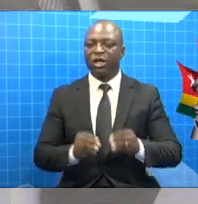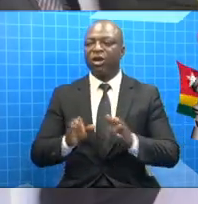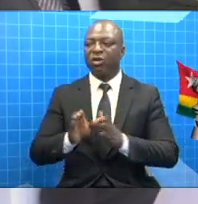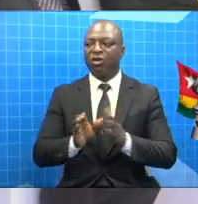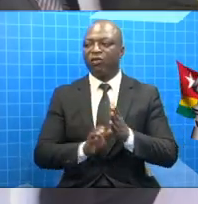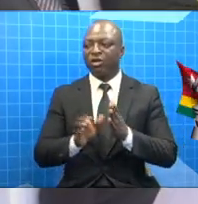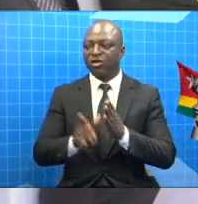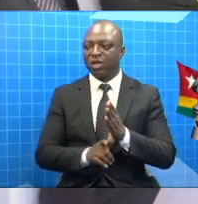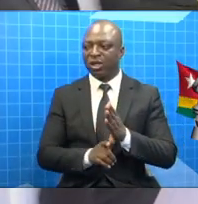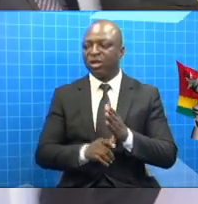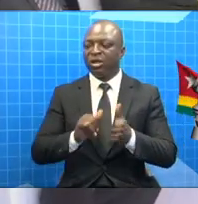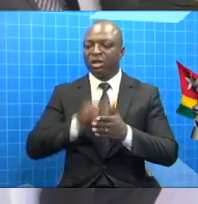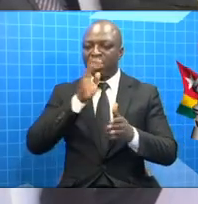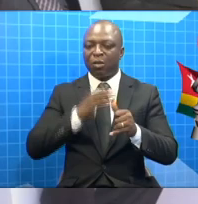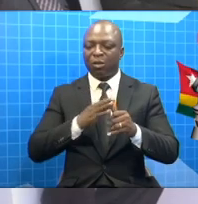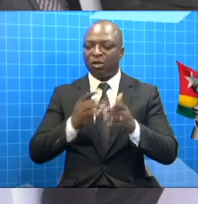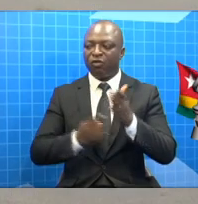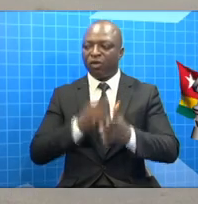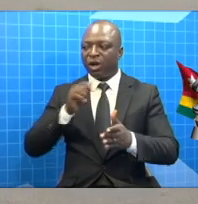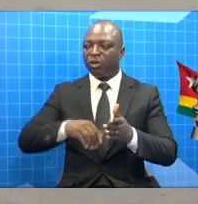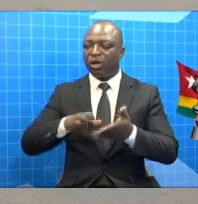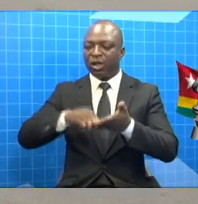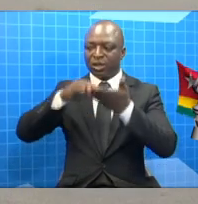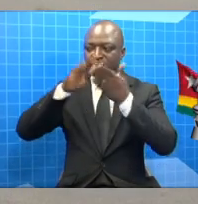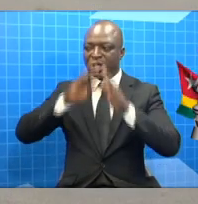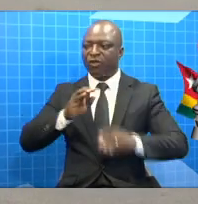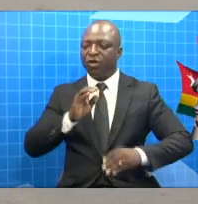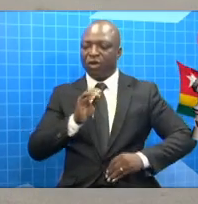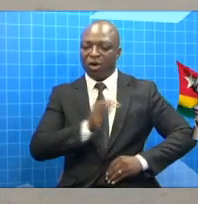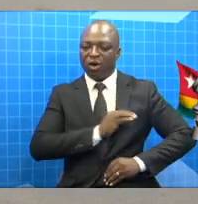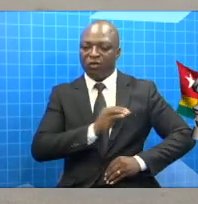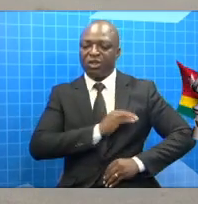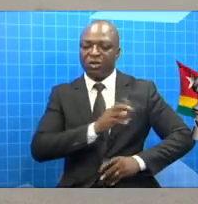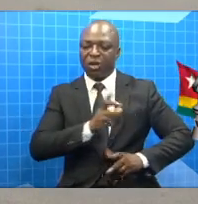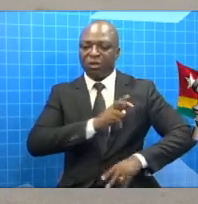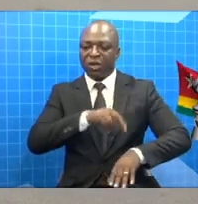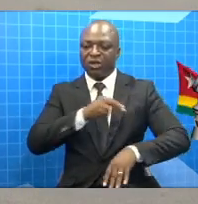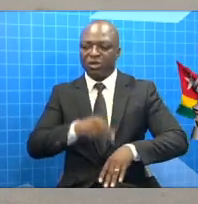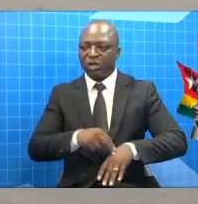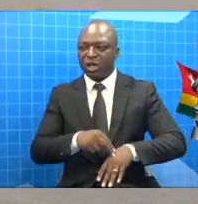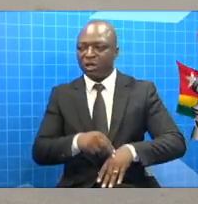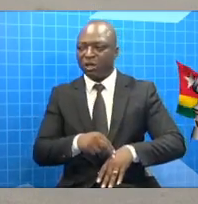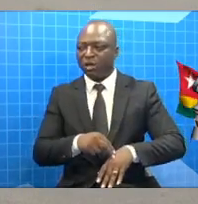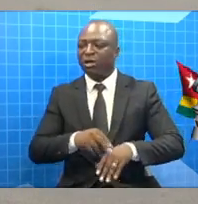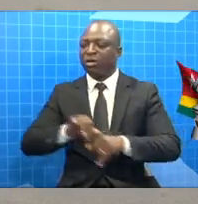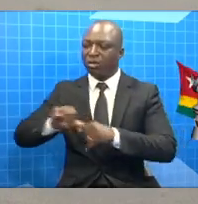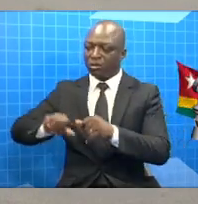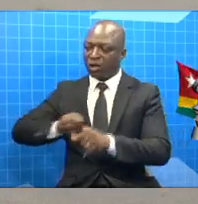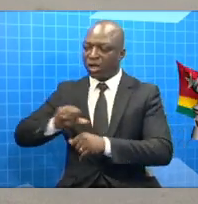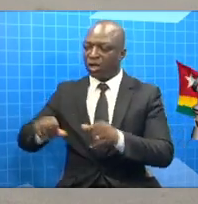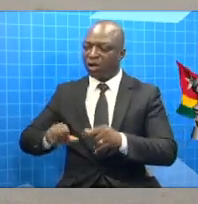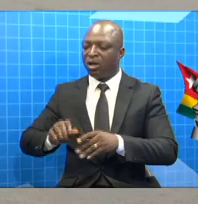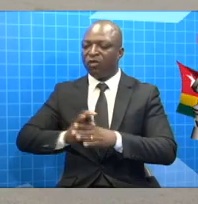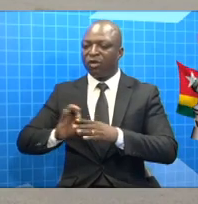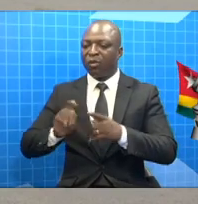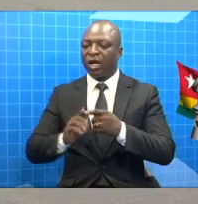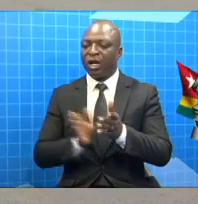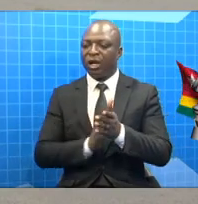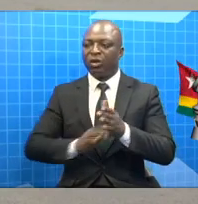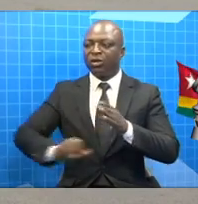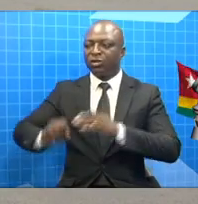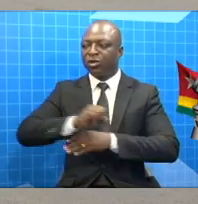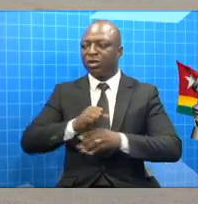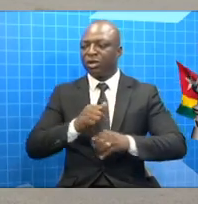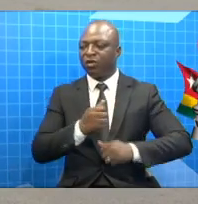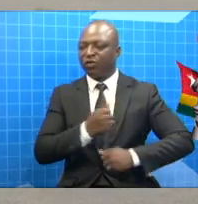conventionnels. C'est la première fois que les élèves officiers de la police nationale paradent. Formés à l'école supérieure des